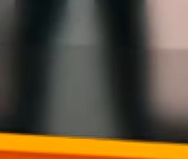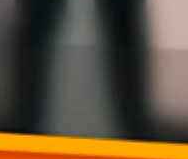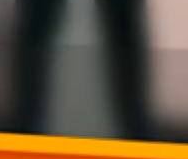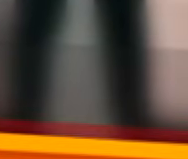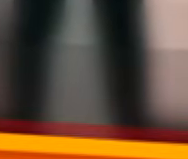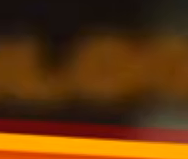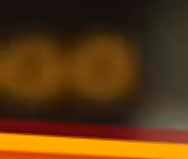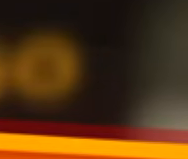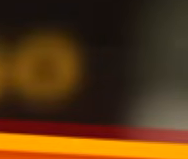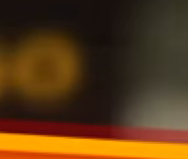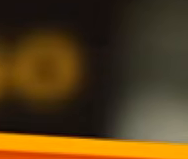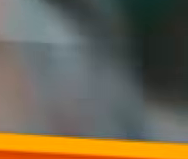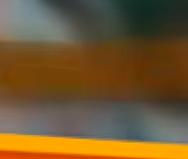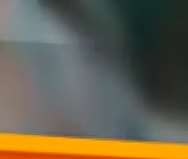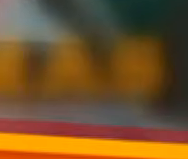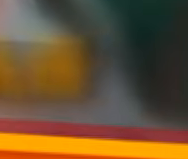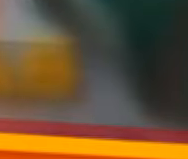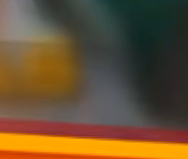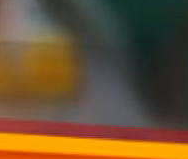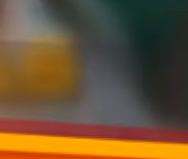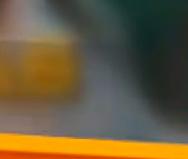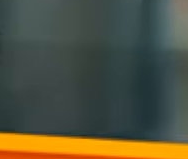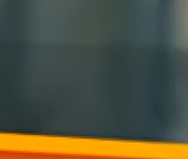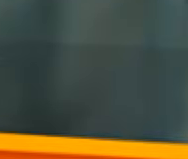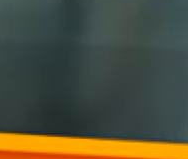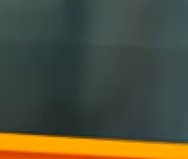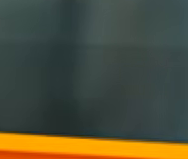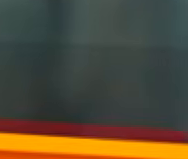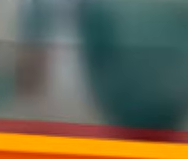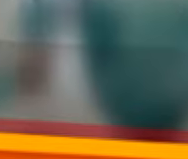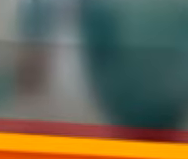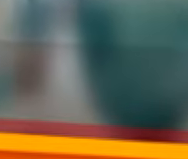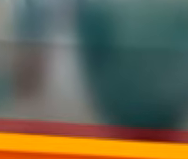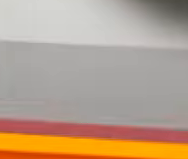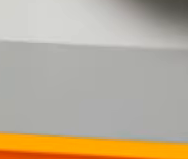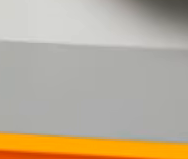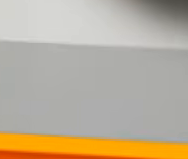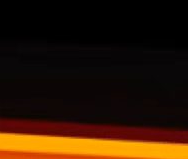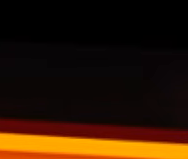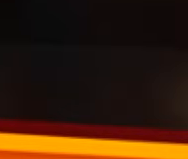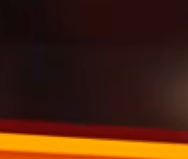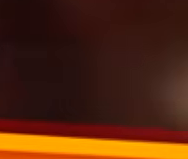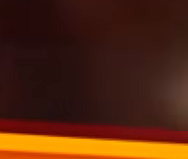At kilalanin ng mga bagong karakter sa ikalawang yugto ng Batang Quiapo.